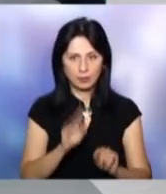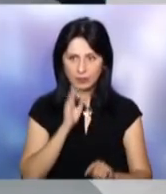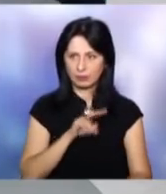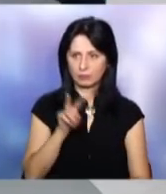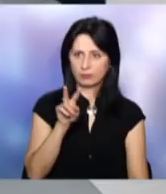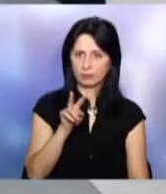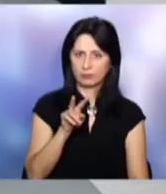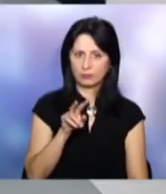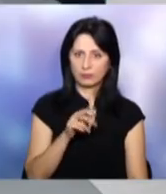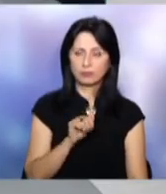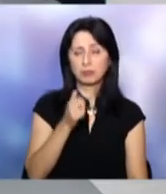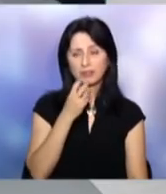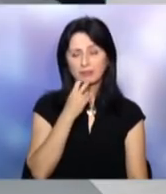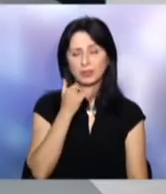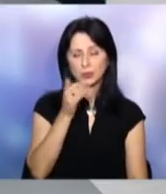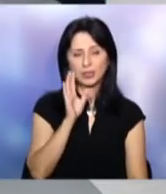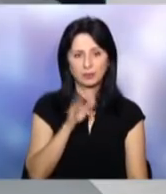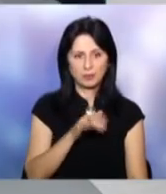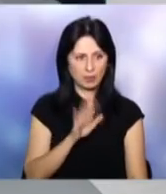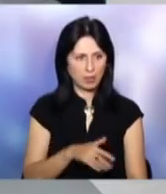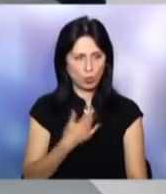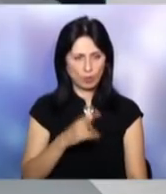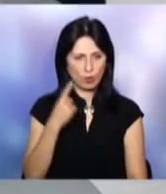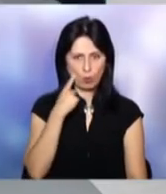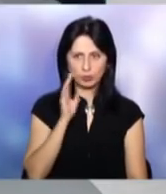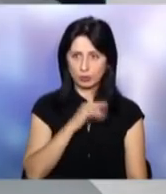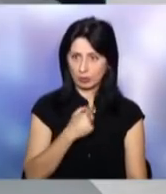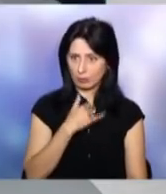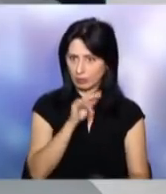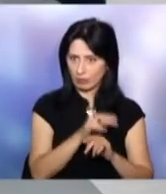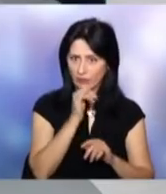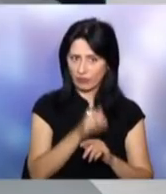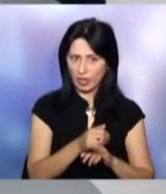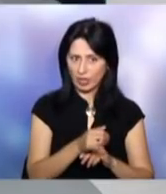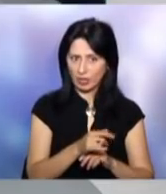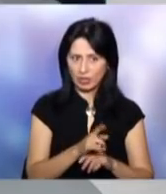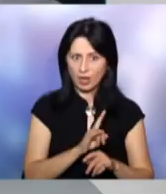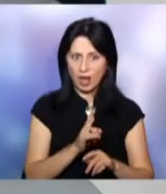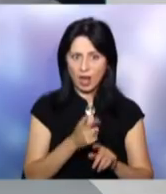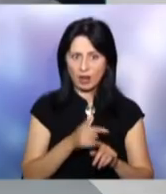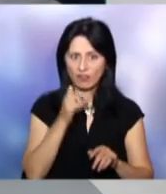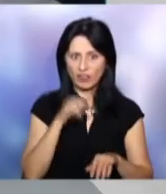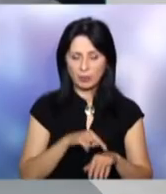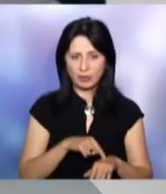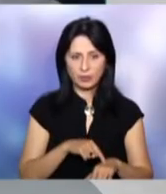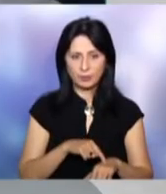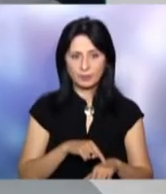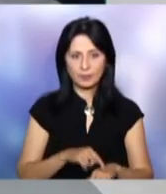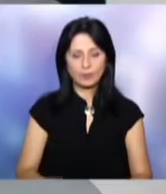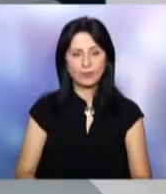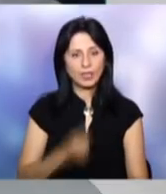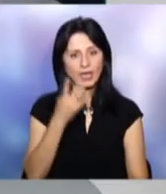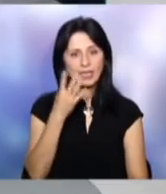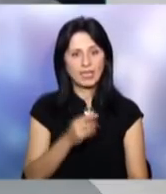დედა ჩემი ამას თავიდან ღიმილით ხვდებოდა, მე რაღაც შეურაცხყოფილად იგრძნო თავი, რომ ამდენს რატო ამეცადინებ, ვერ მიხვდა. Და